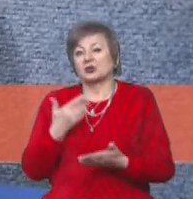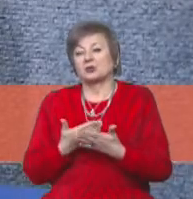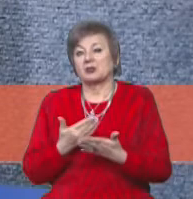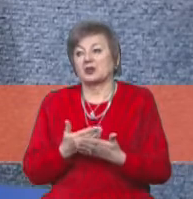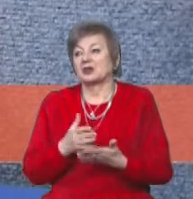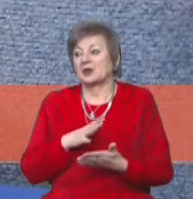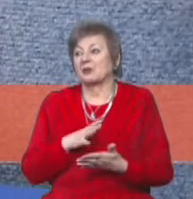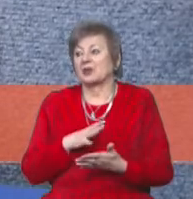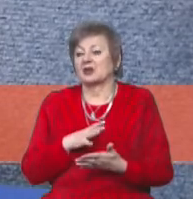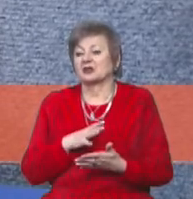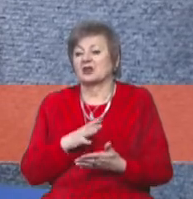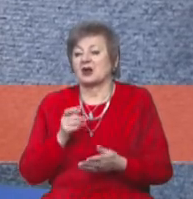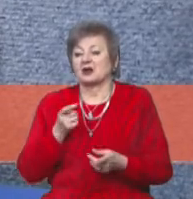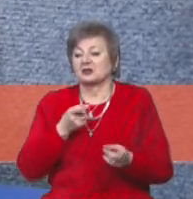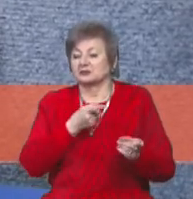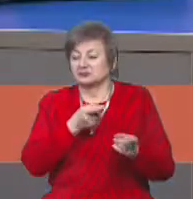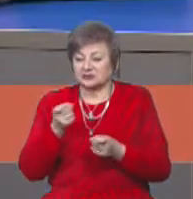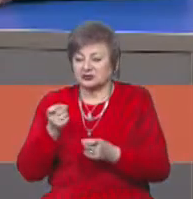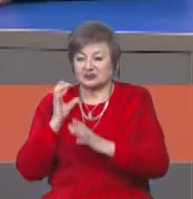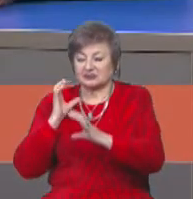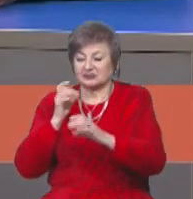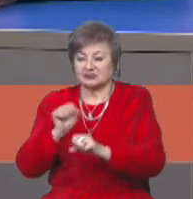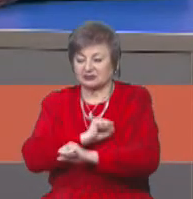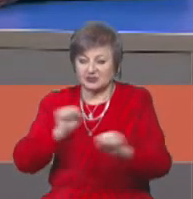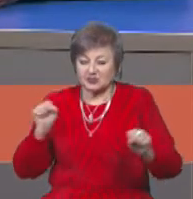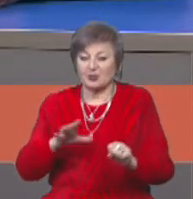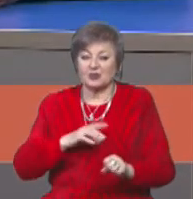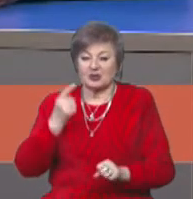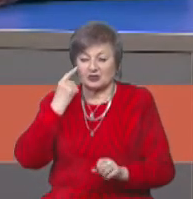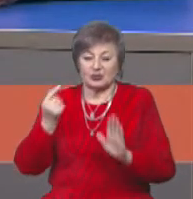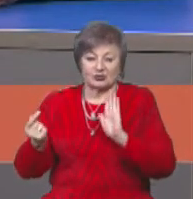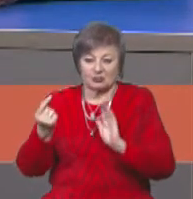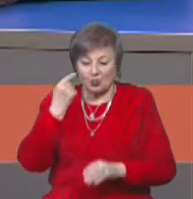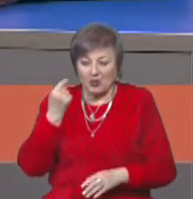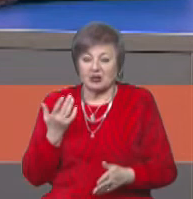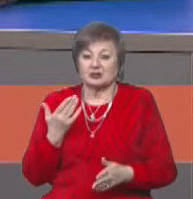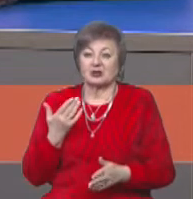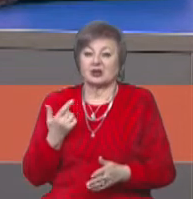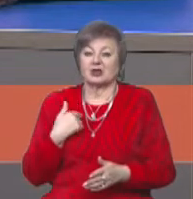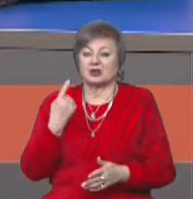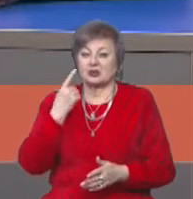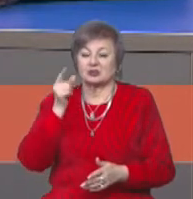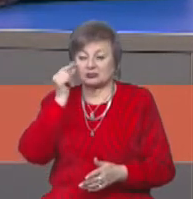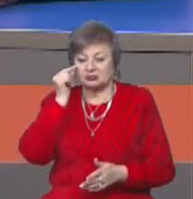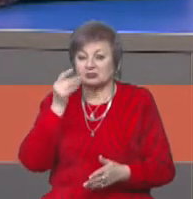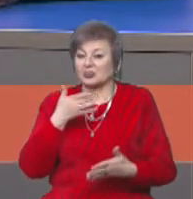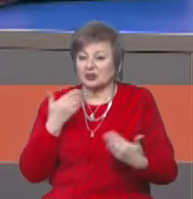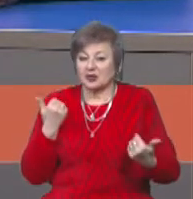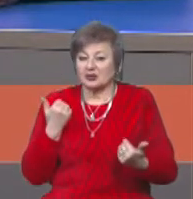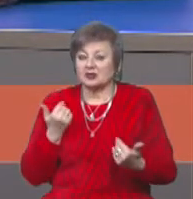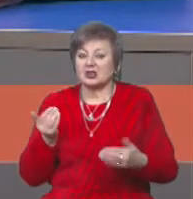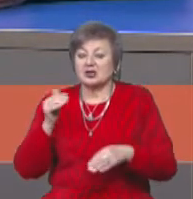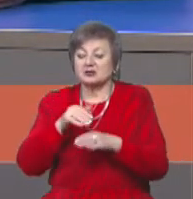БТР, і в неї сколочне поранення глаза, вона бачить на одне око. І вона простояла біля неї цілий